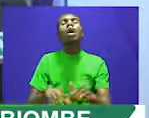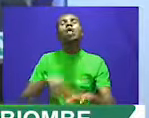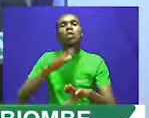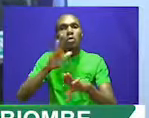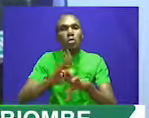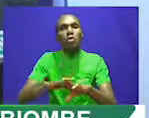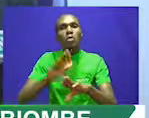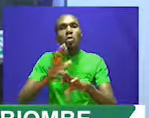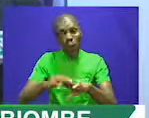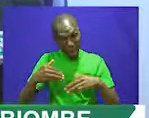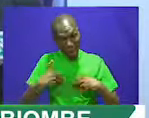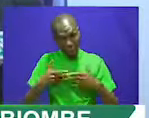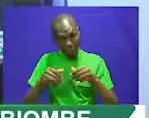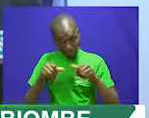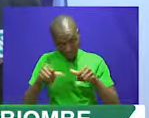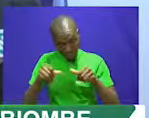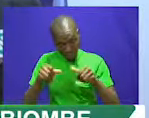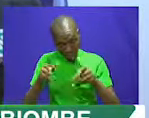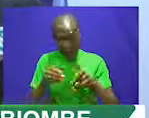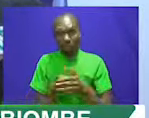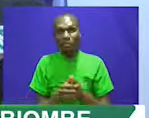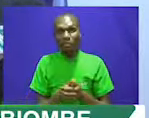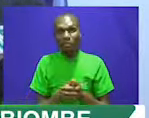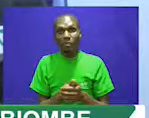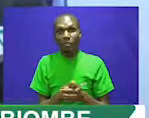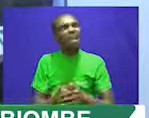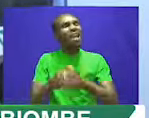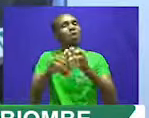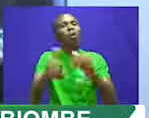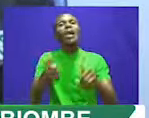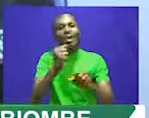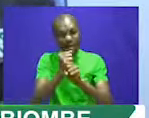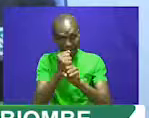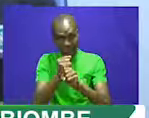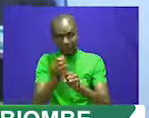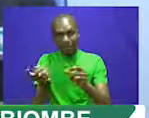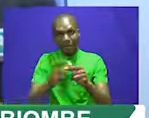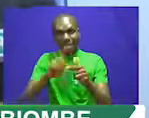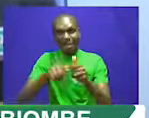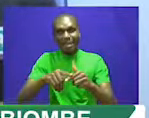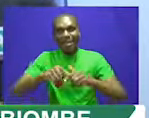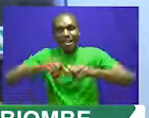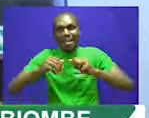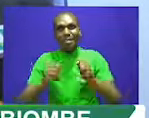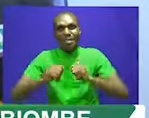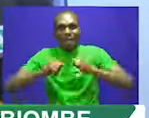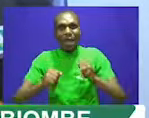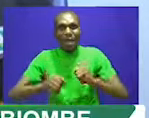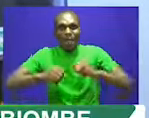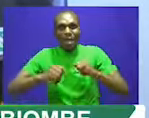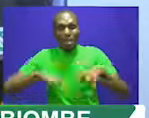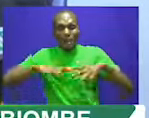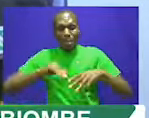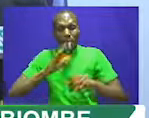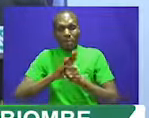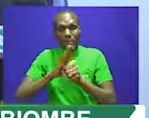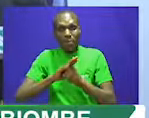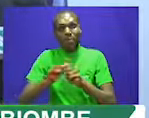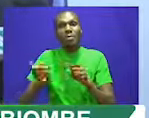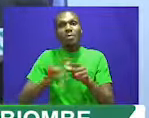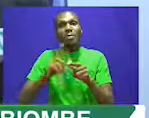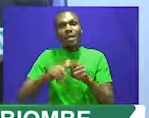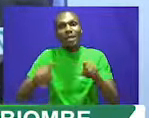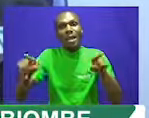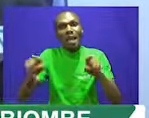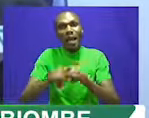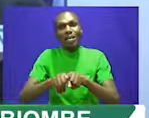bya agenda sama tukayonse mbiya bikolete nandi twagokirye abantu kurukire kinyoro bona ntabaga to